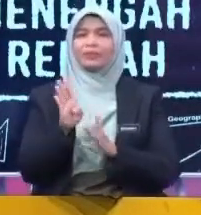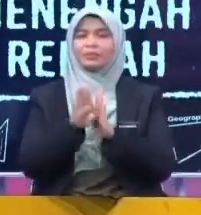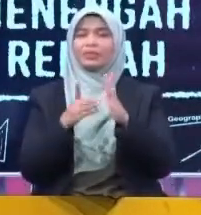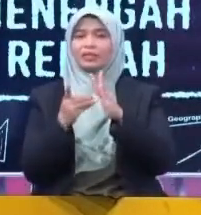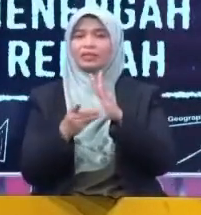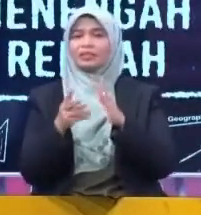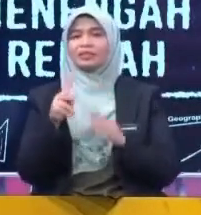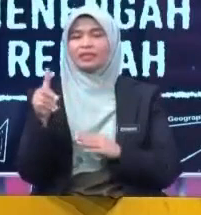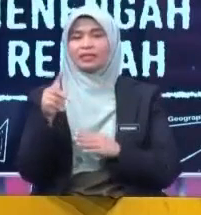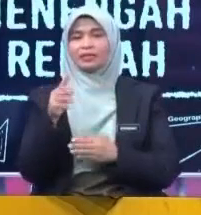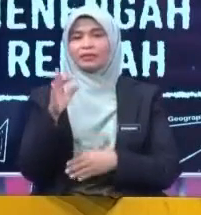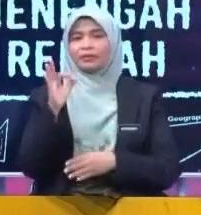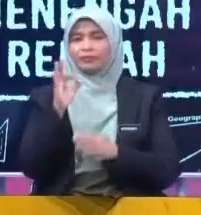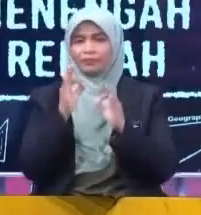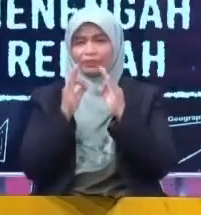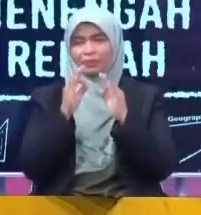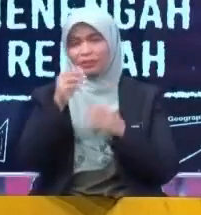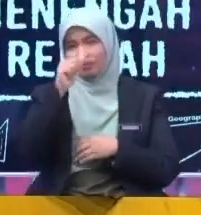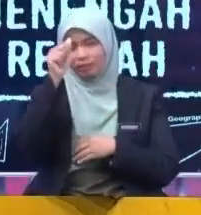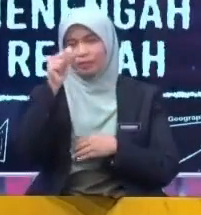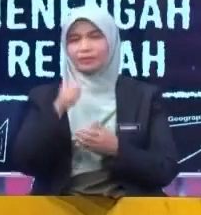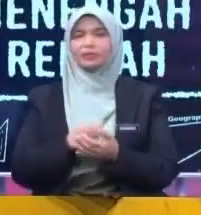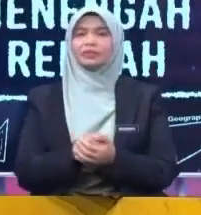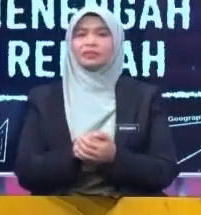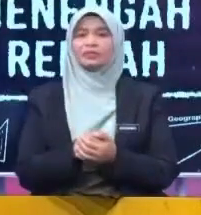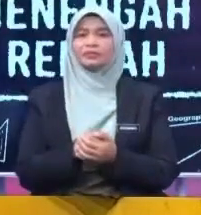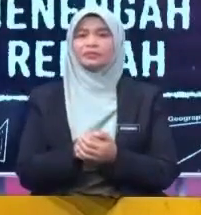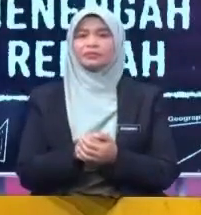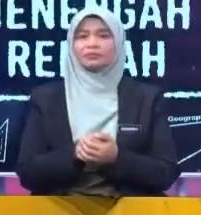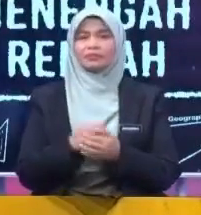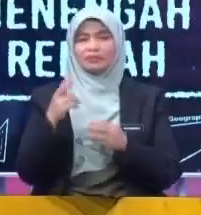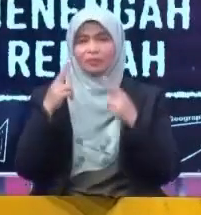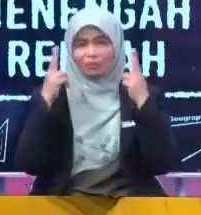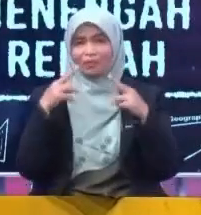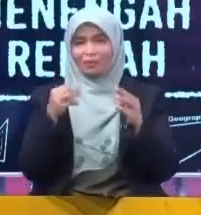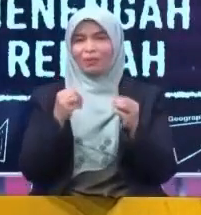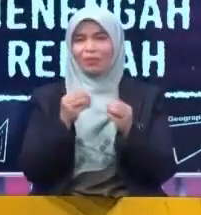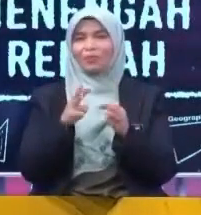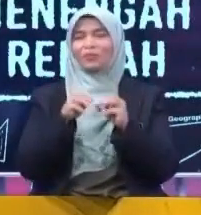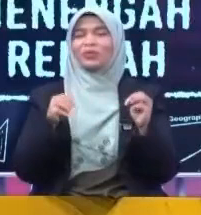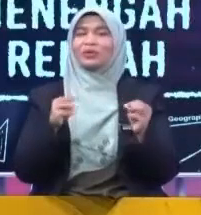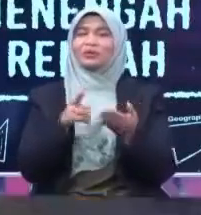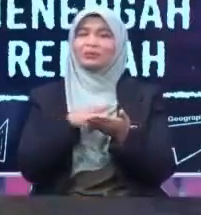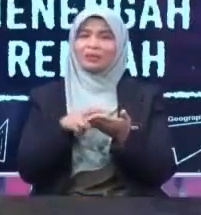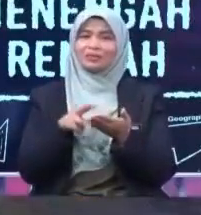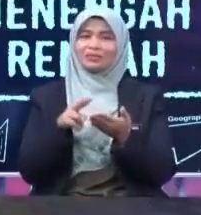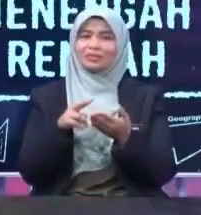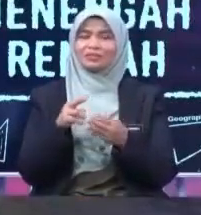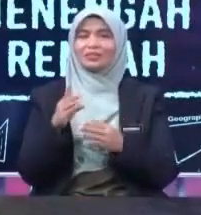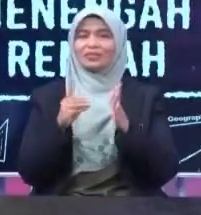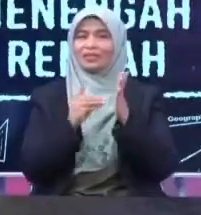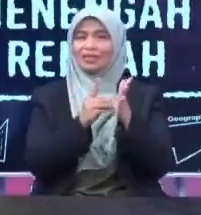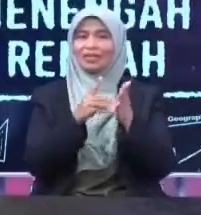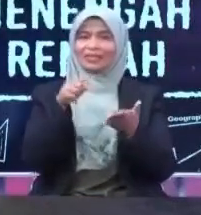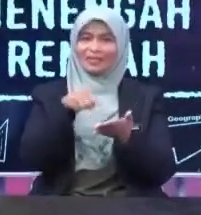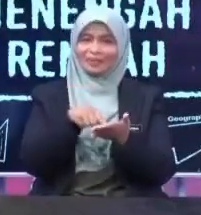firman Allah surah Ali Imran ayat 148. Ustazah nak minta salah seorang murid dalam talian untuk membacakan dalil